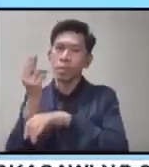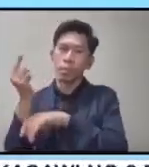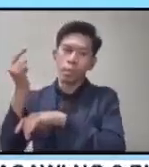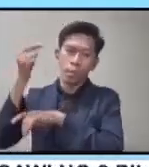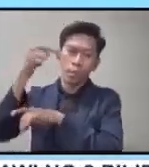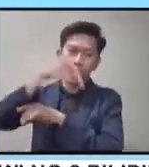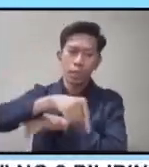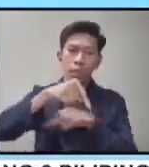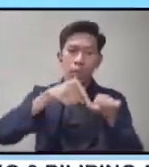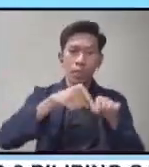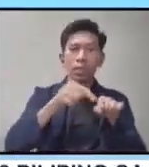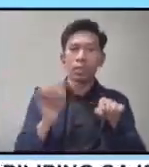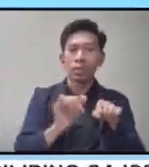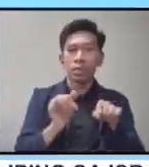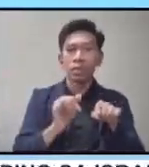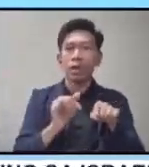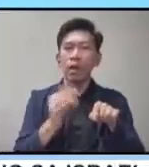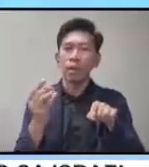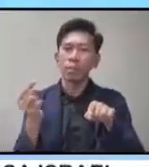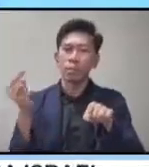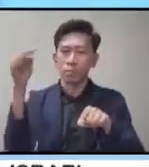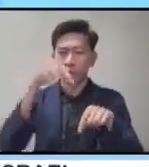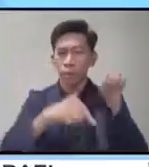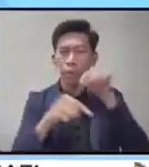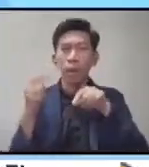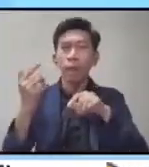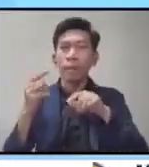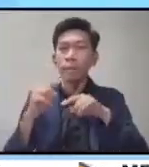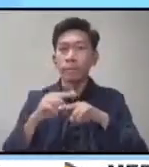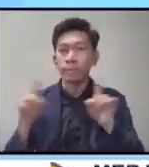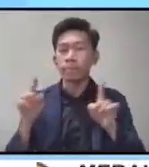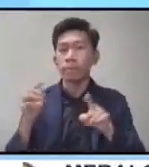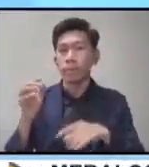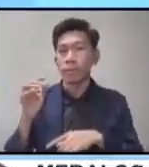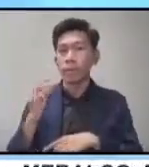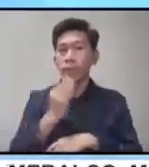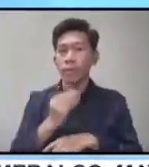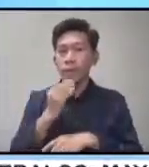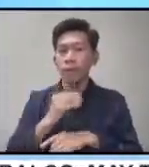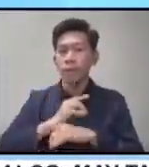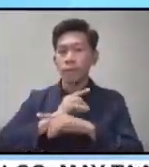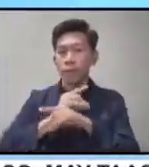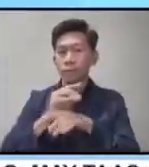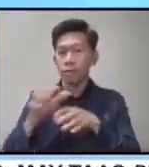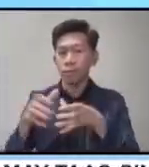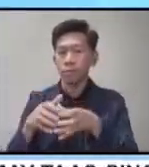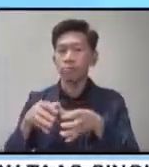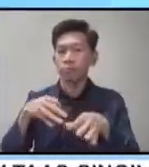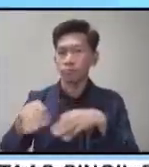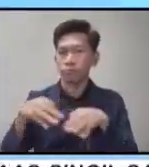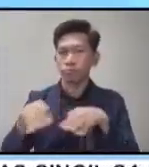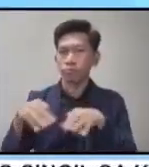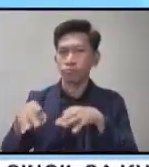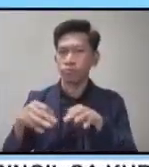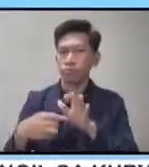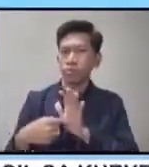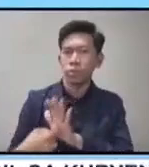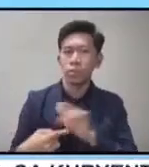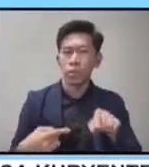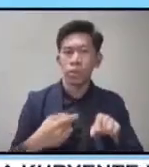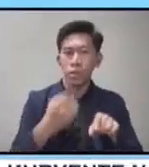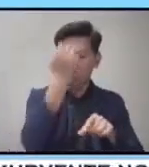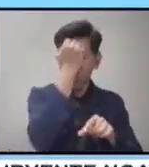airstrikes. Ibinunyag naman ng Israel Defense Forces ang ginawang pagmassacre ng Hamas militants sa mga